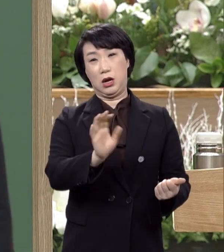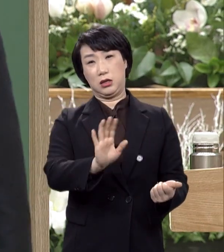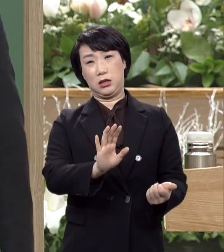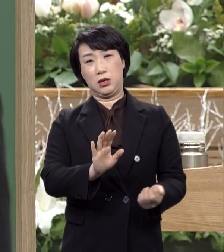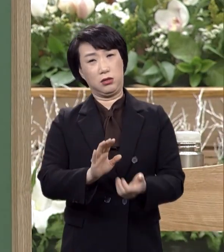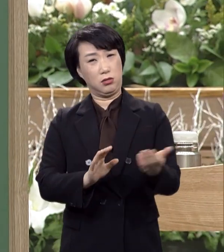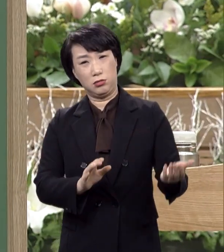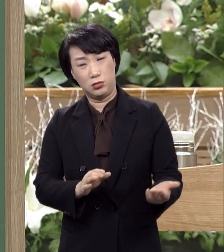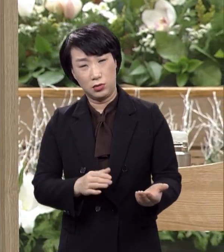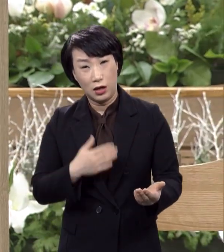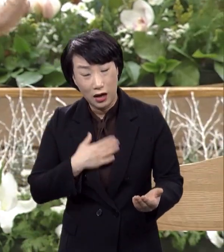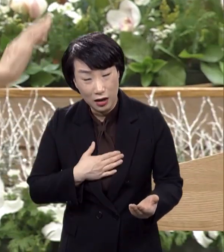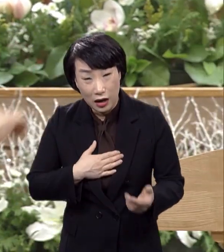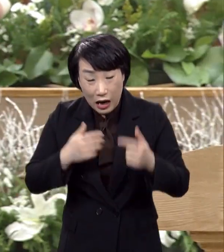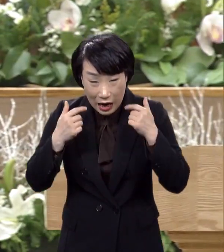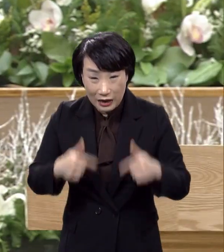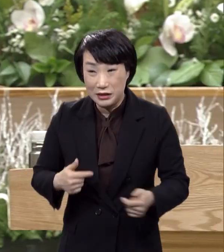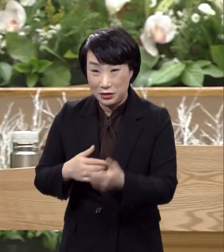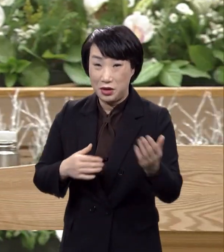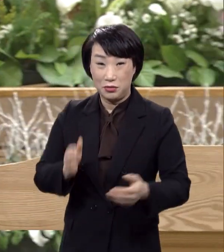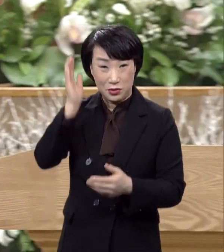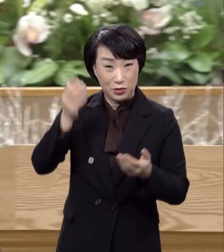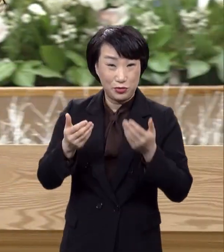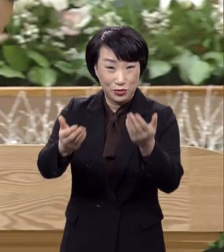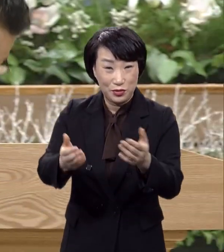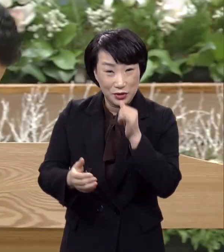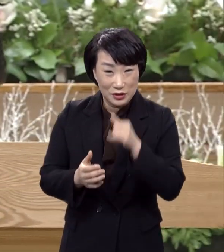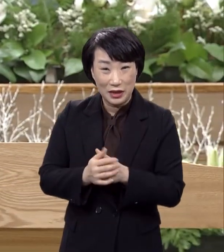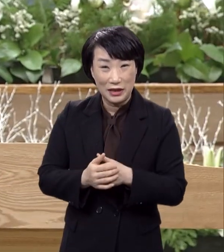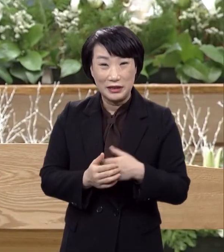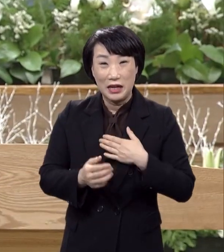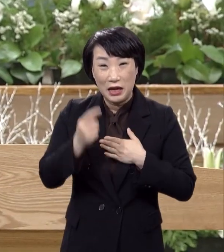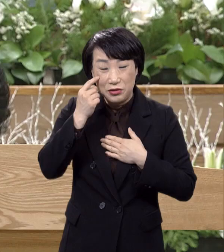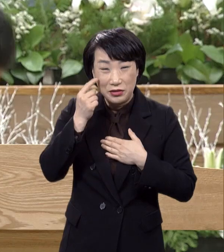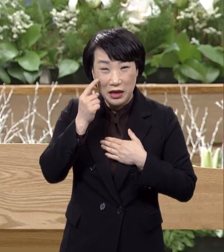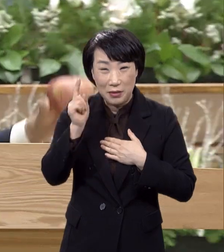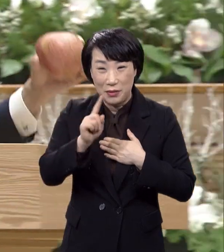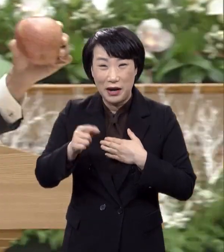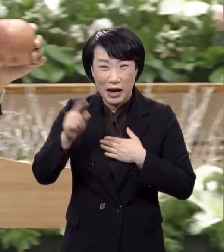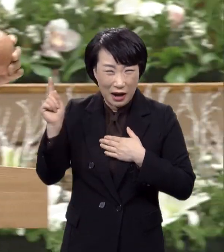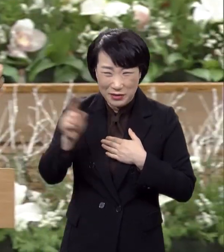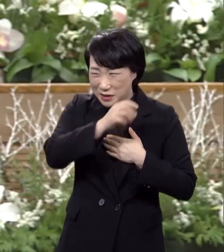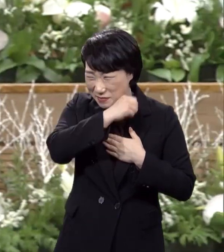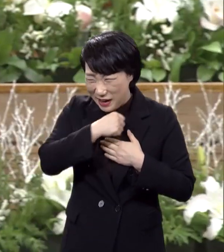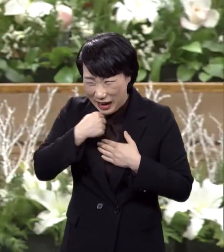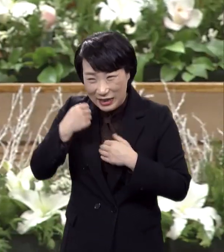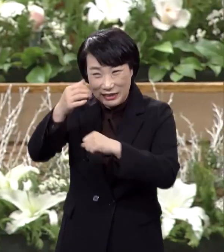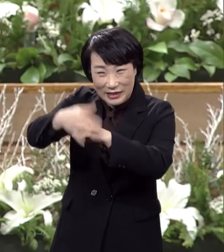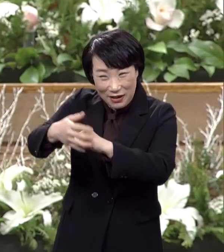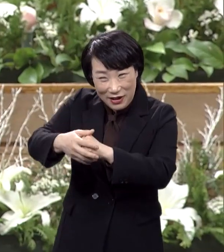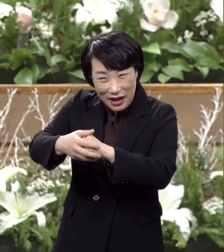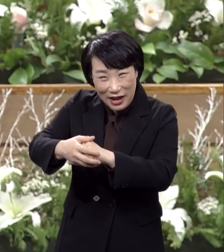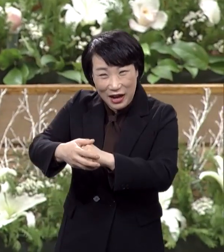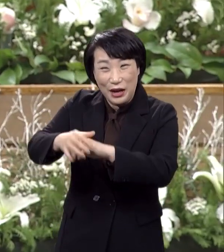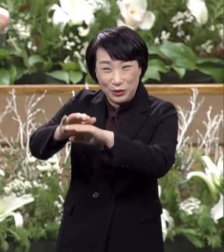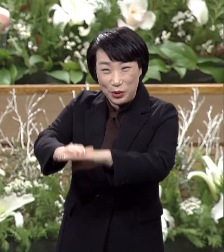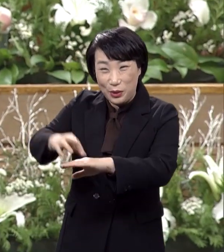아닌 것을. 그래서 항상 여러분에게 말하잖아요. 내 눈앞에 아무리 맛있는 사과가